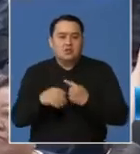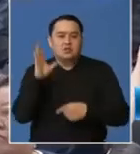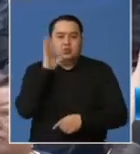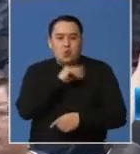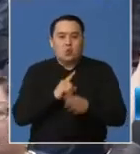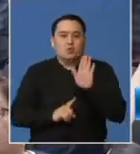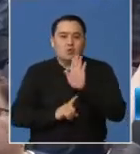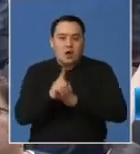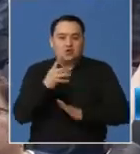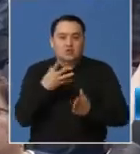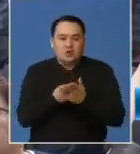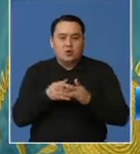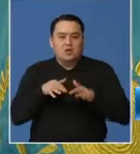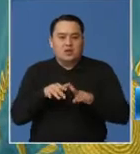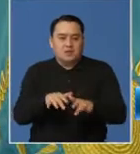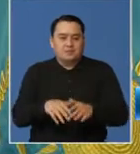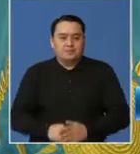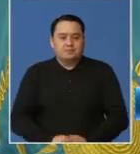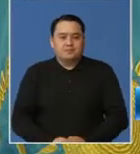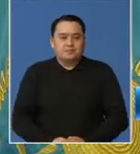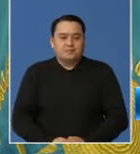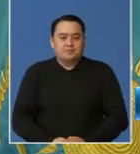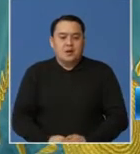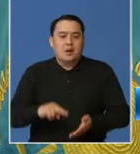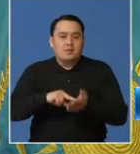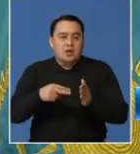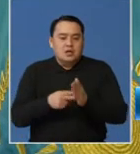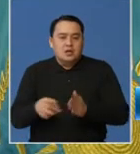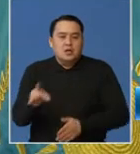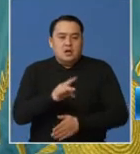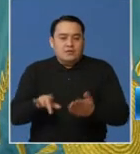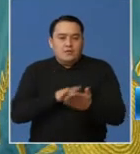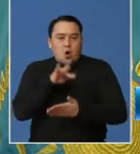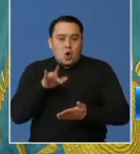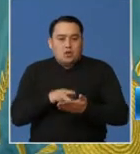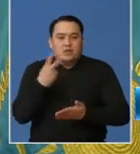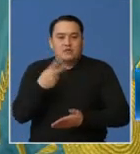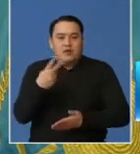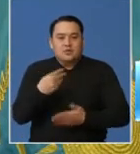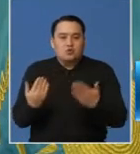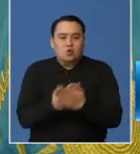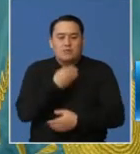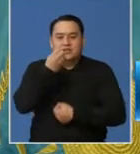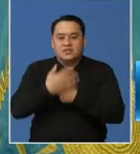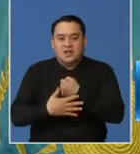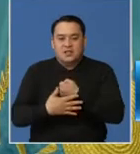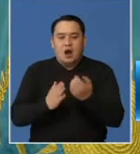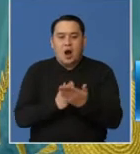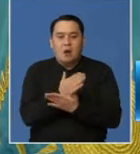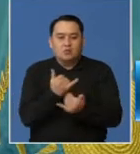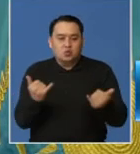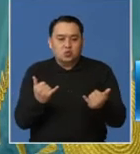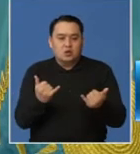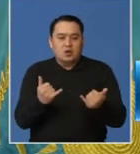смогут начать свое дело. Планируем открыть во всех районах и городах 20 современных центров обслуживания,